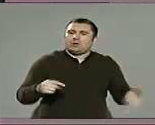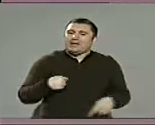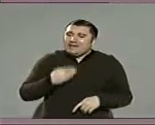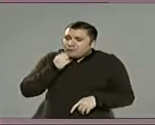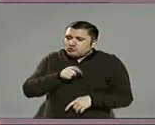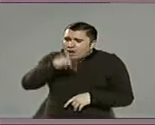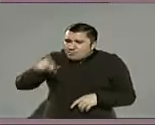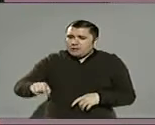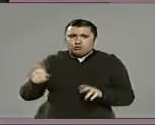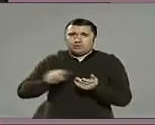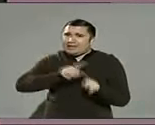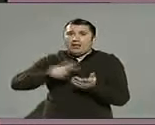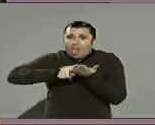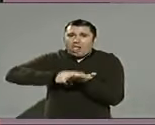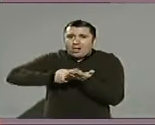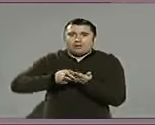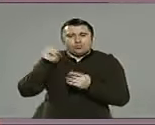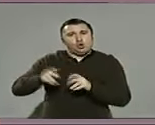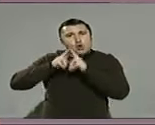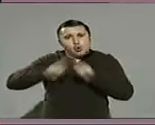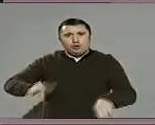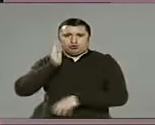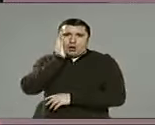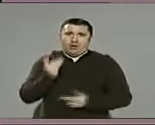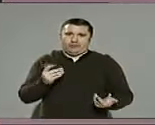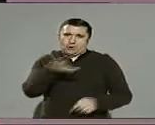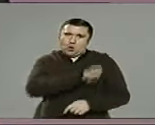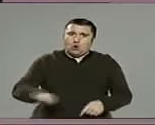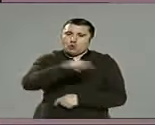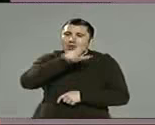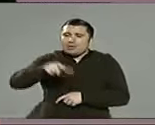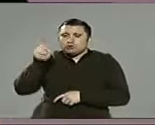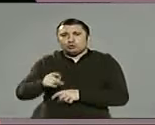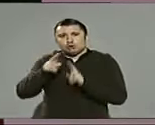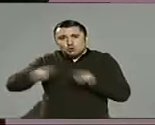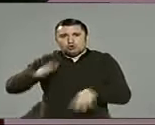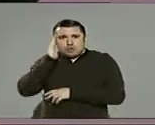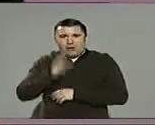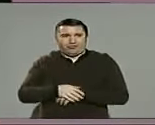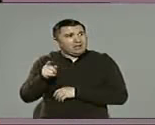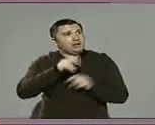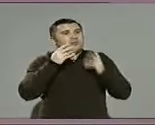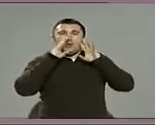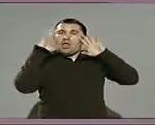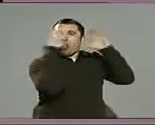ruhig schlafen können in Europa. Das ist unsere Aufgabe und nicht sich um die Märkte zu kümmern.